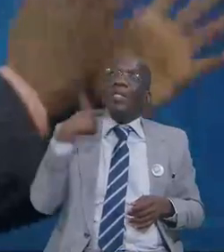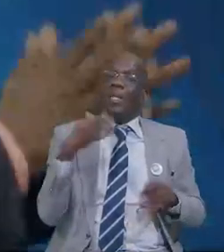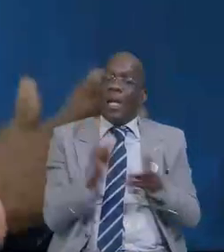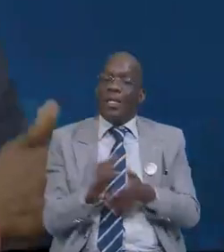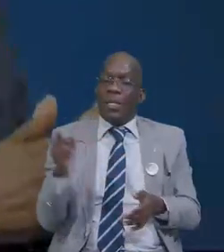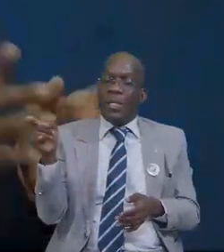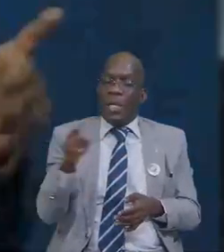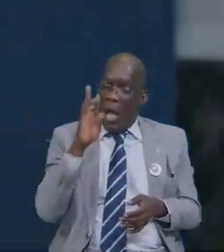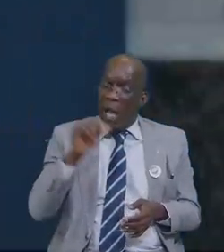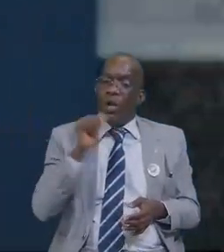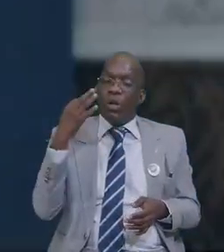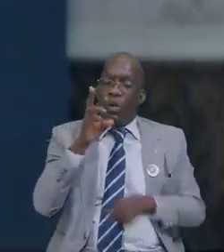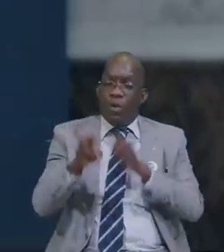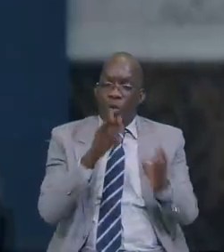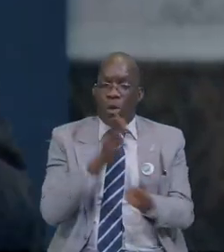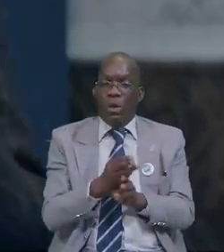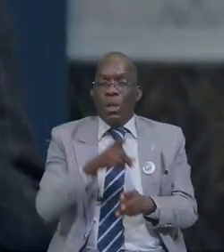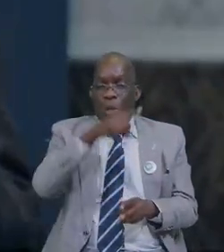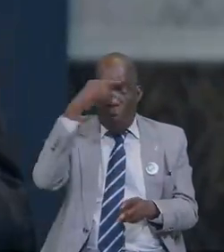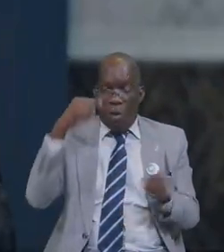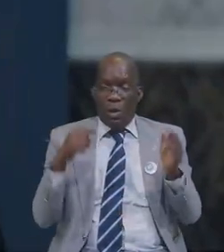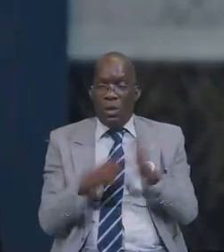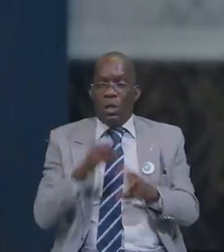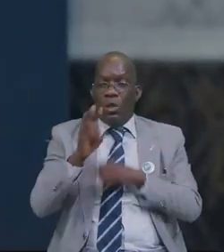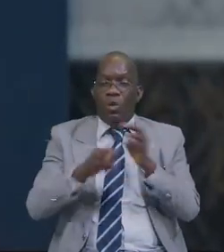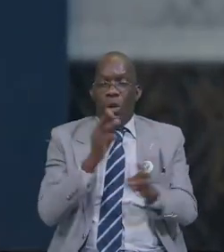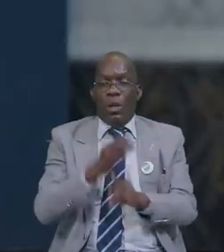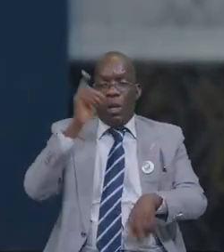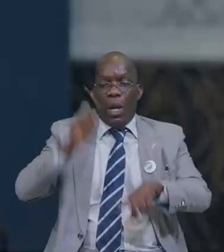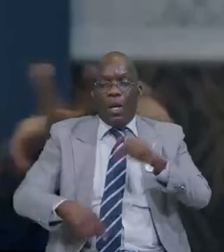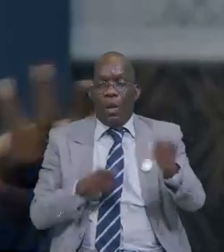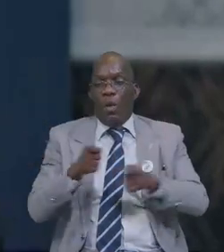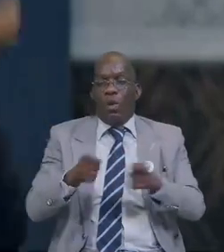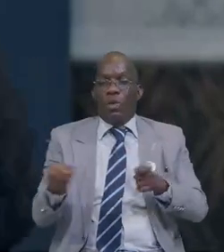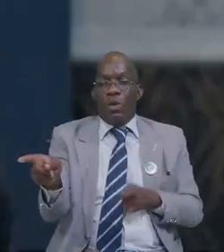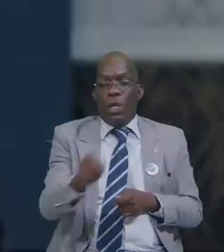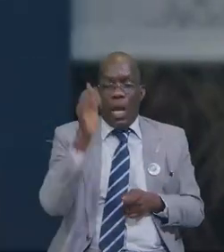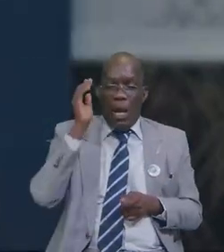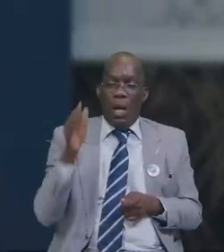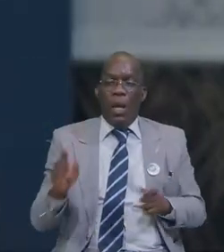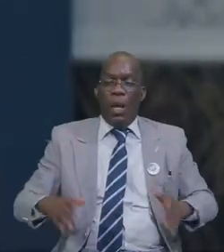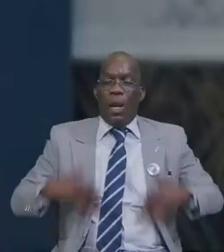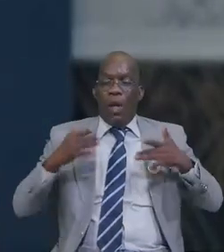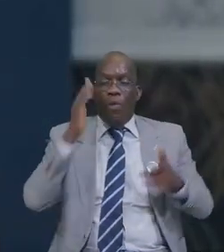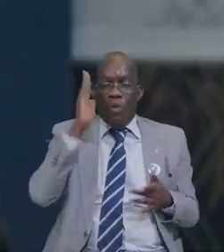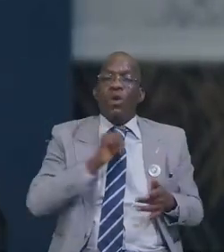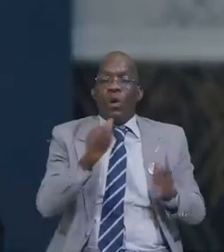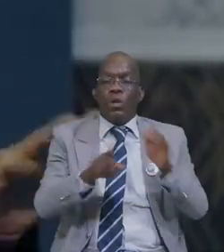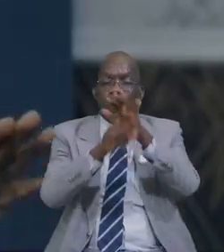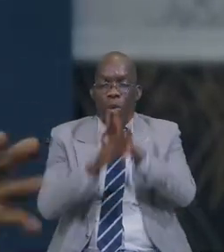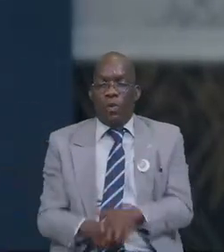monde et le Dieu de ce monde ne peut plus contrôler leur vie, ne va